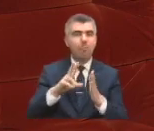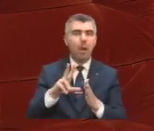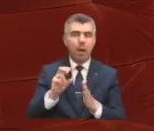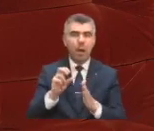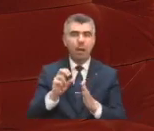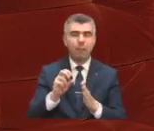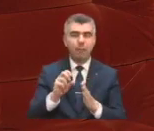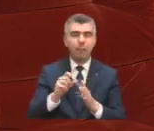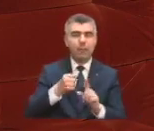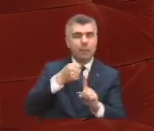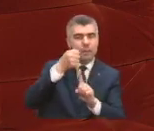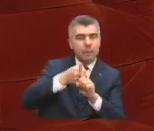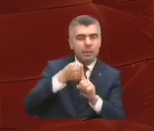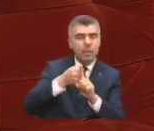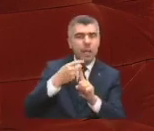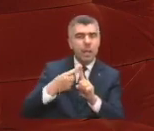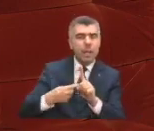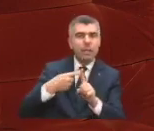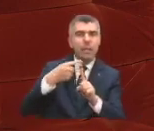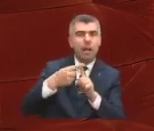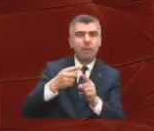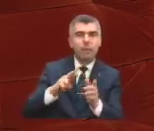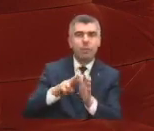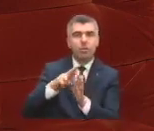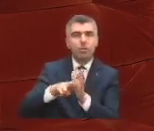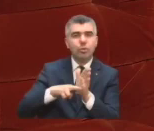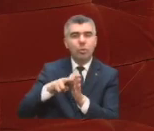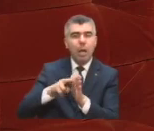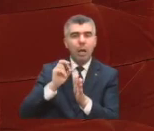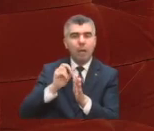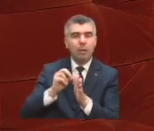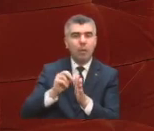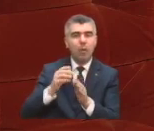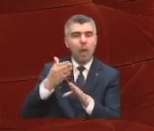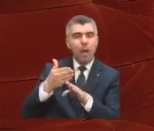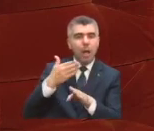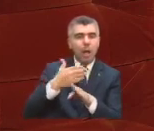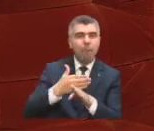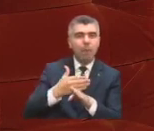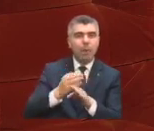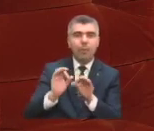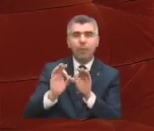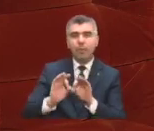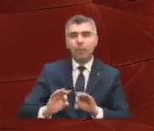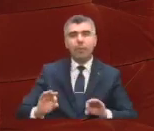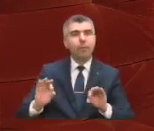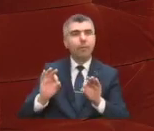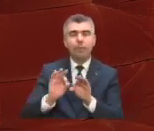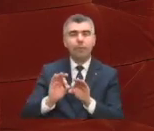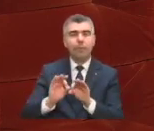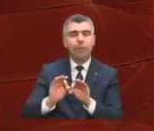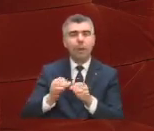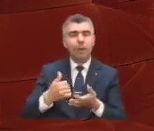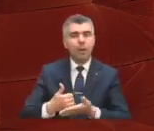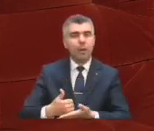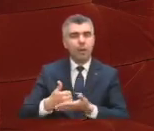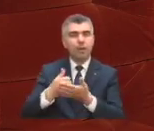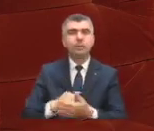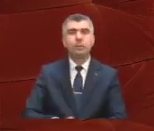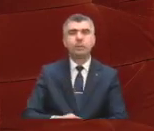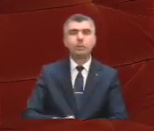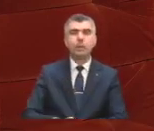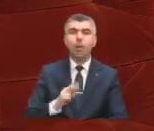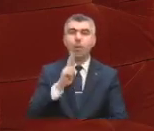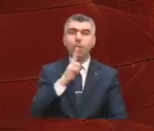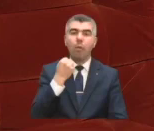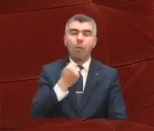خاصنا مجهود اضافي لبعض الجهات اللي ما خداتش يمكن حقها في هذا الاستثمار. الدولة عاملة